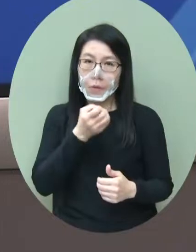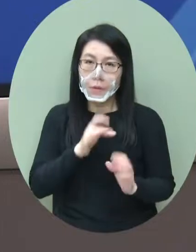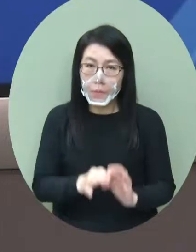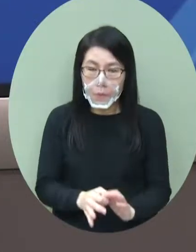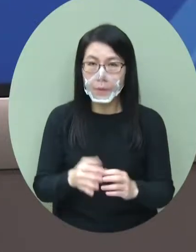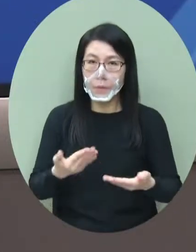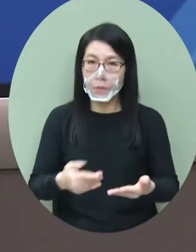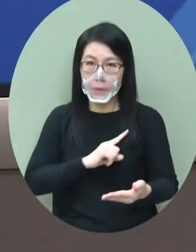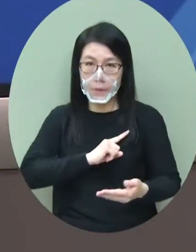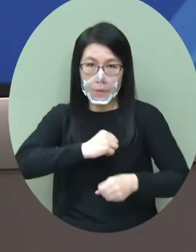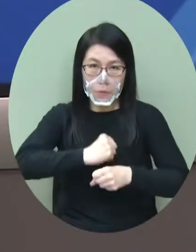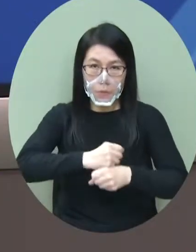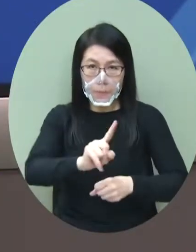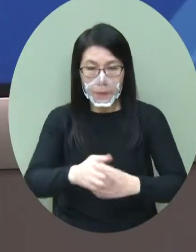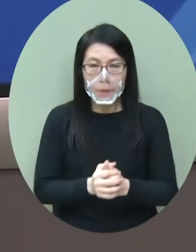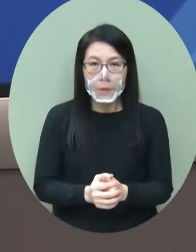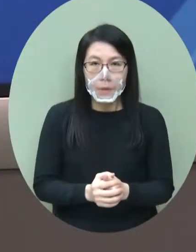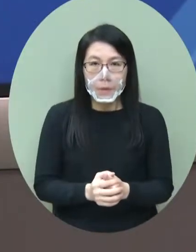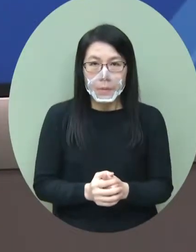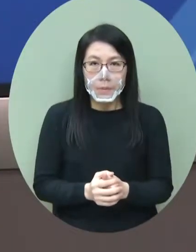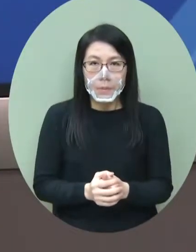讲一下我们这一方面的工作。